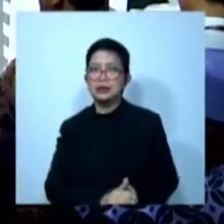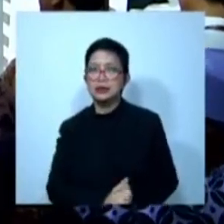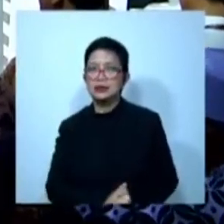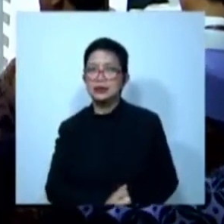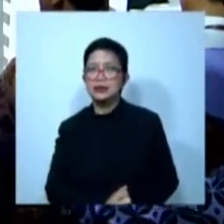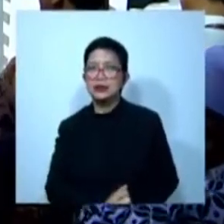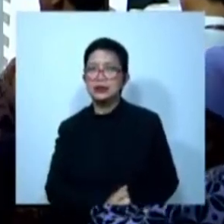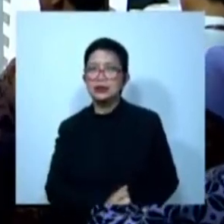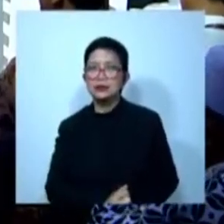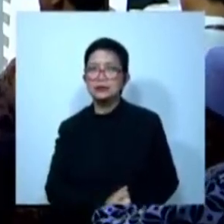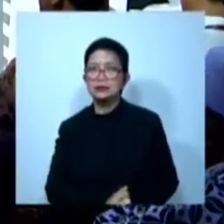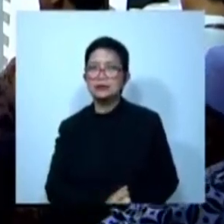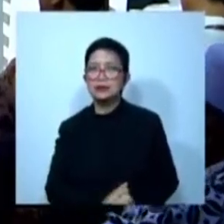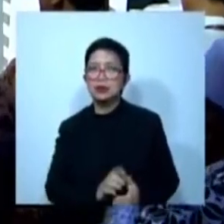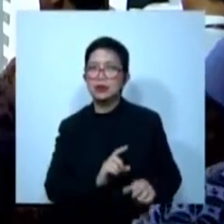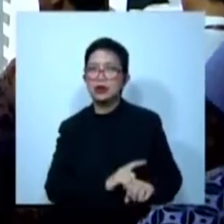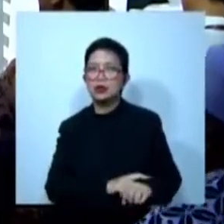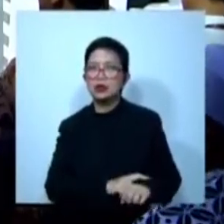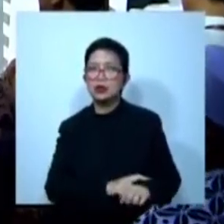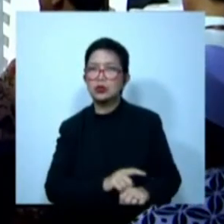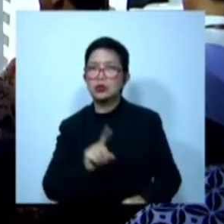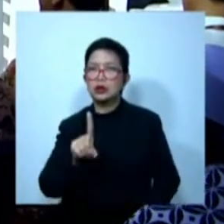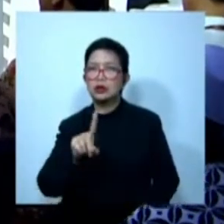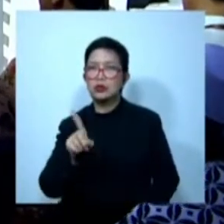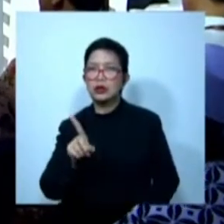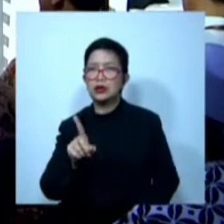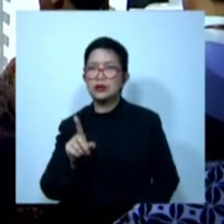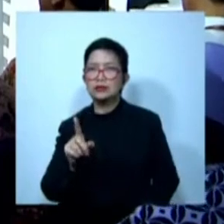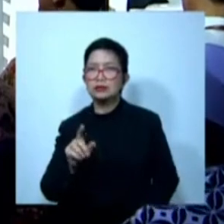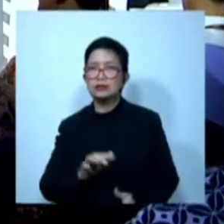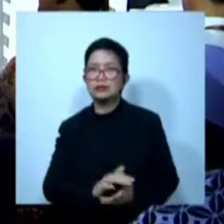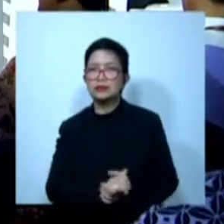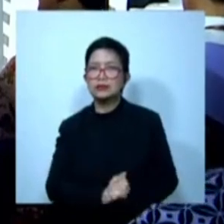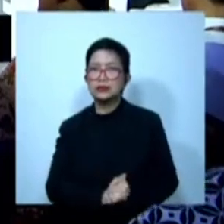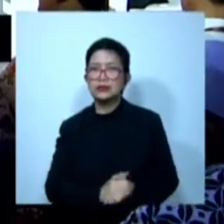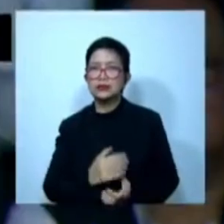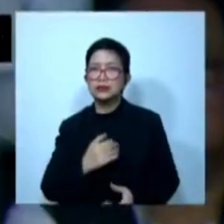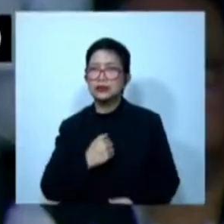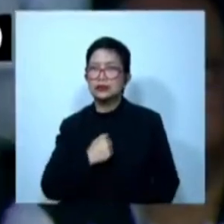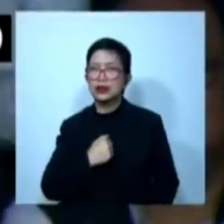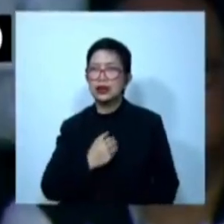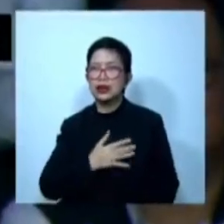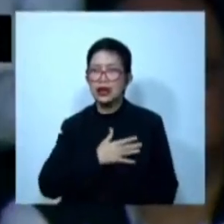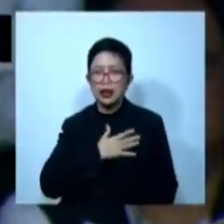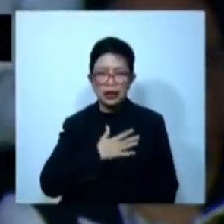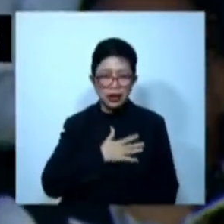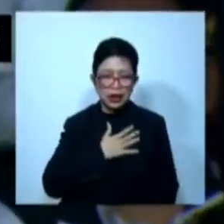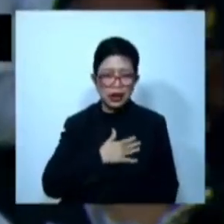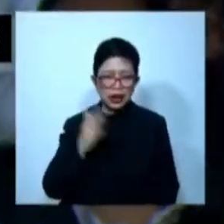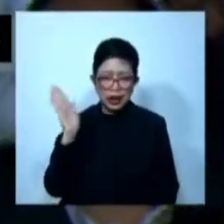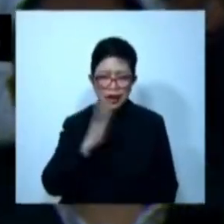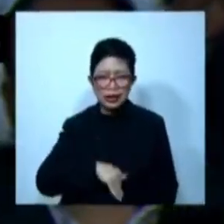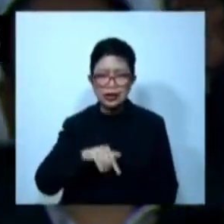nomor urut 1, waktunya 1 menit dari sekarang. Saya jadi tidak enak ini Mbak hari ini.